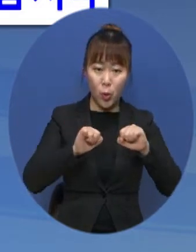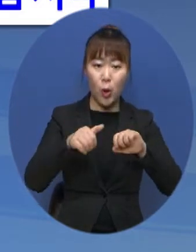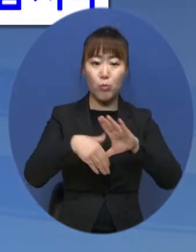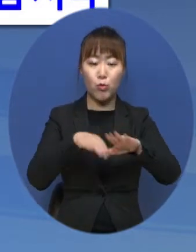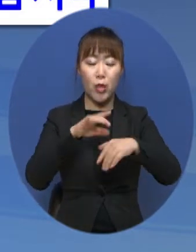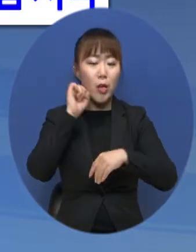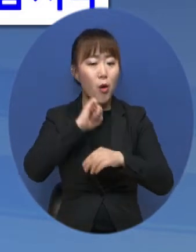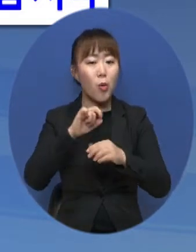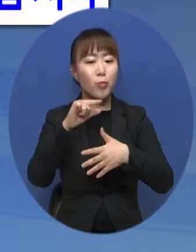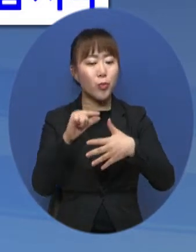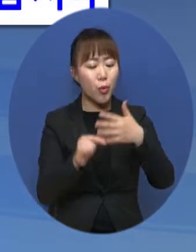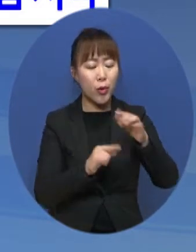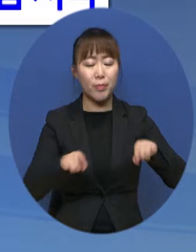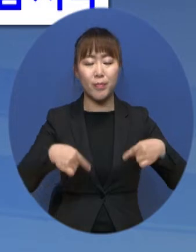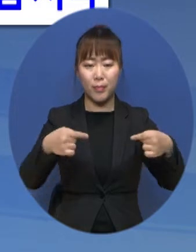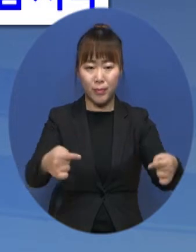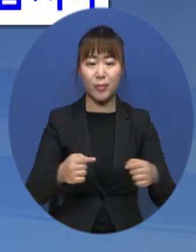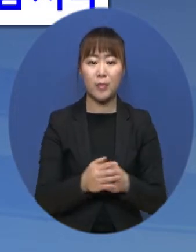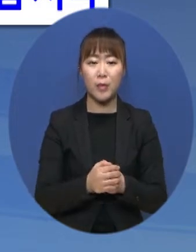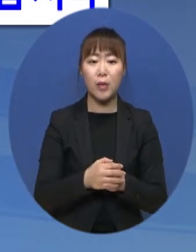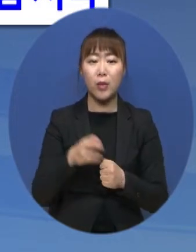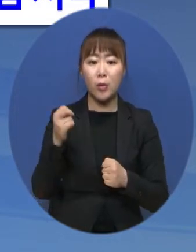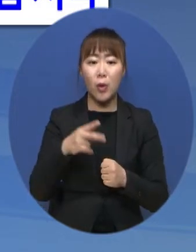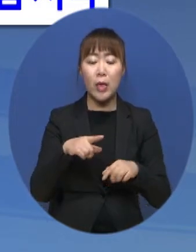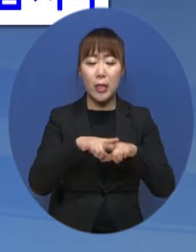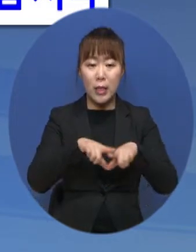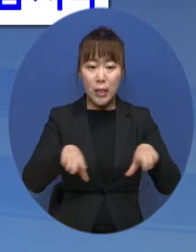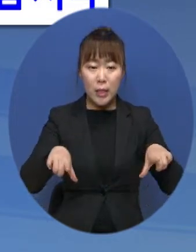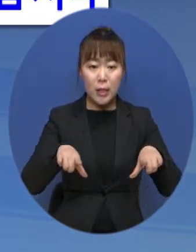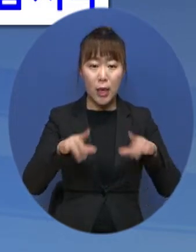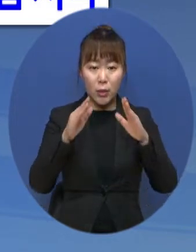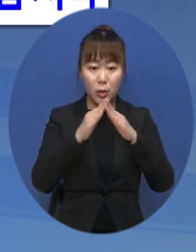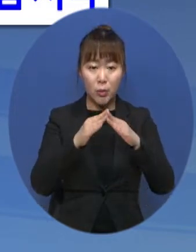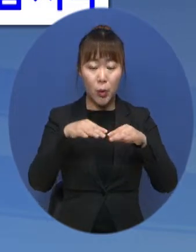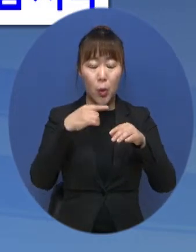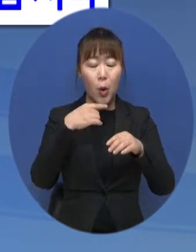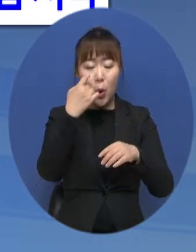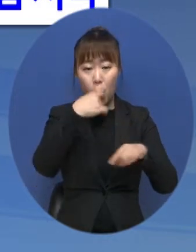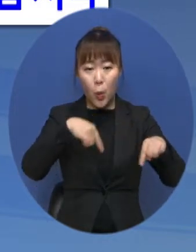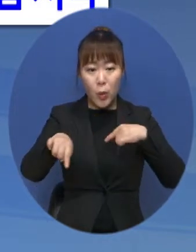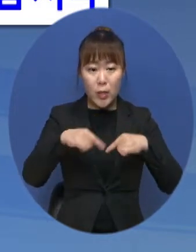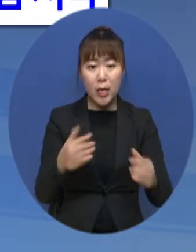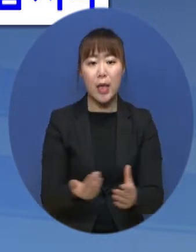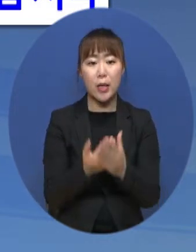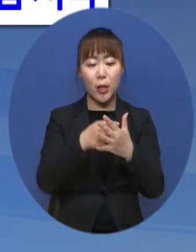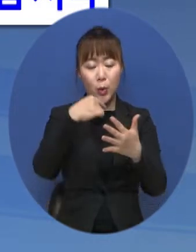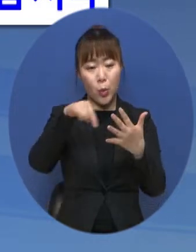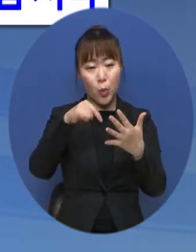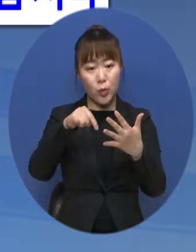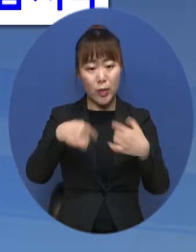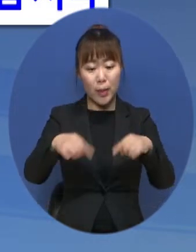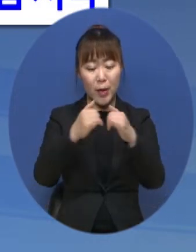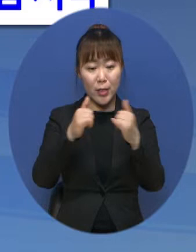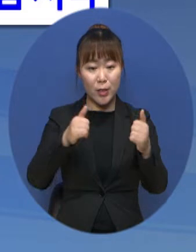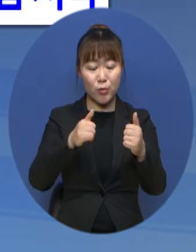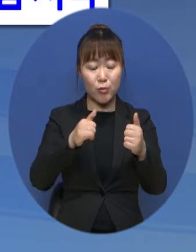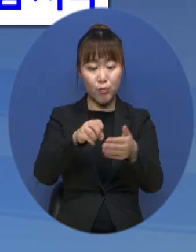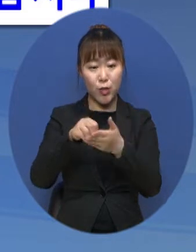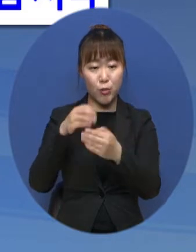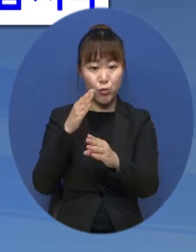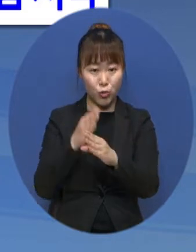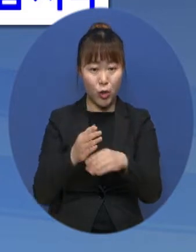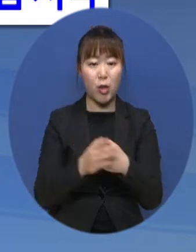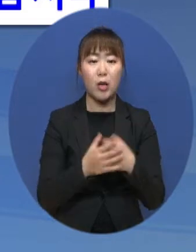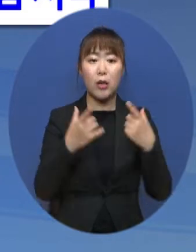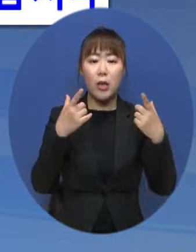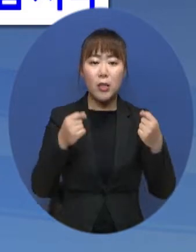여가 프로그램 등을 하게 됩니다. 더불어 일상홈 코치 양성교육 참가자도 모집합니다. 일상생활 코치 교육과